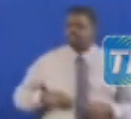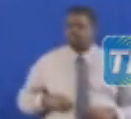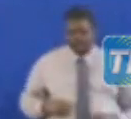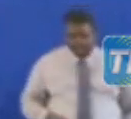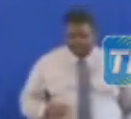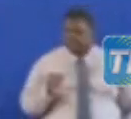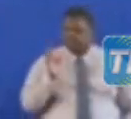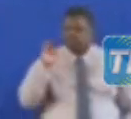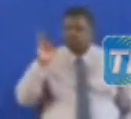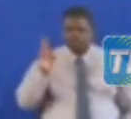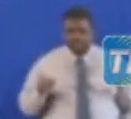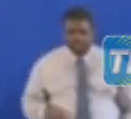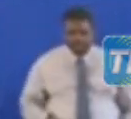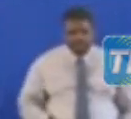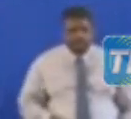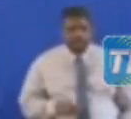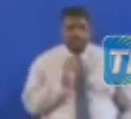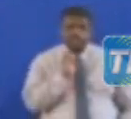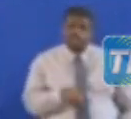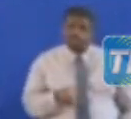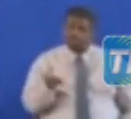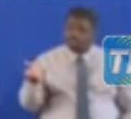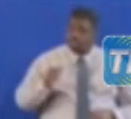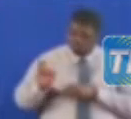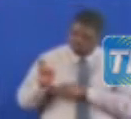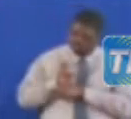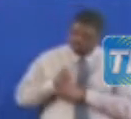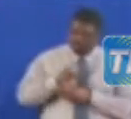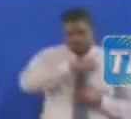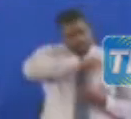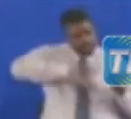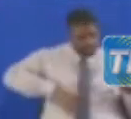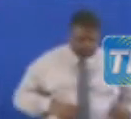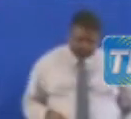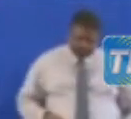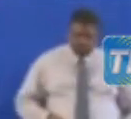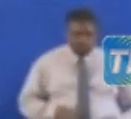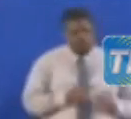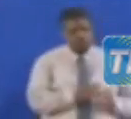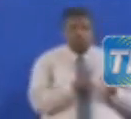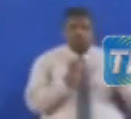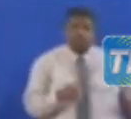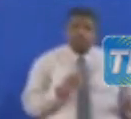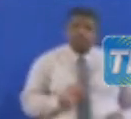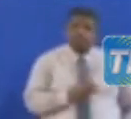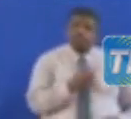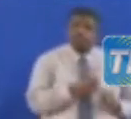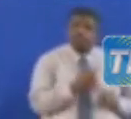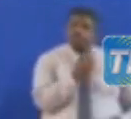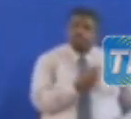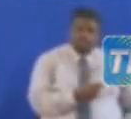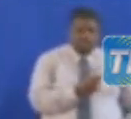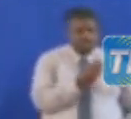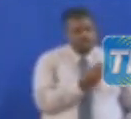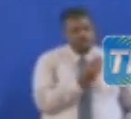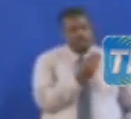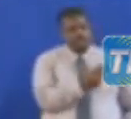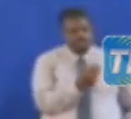za sekondari. Mheshimiwa Spika, pia tutasimamia mitihani na tumetenga shilingi bilioni